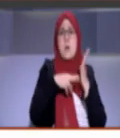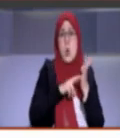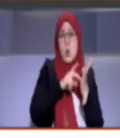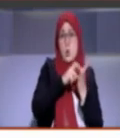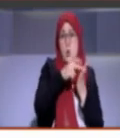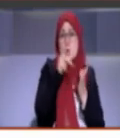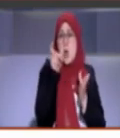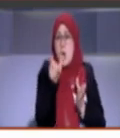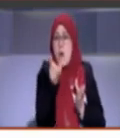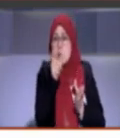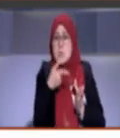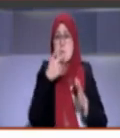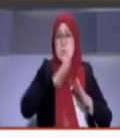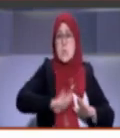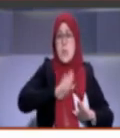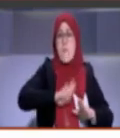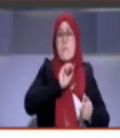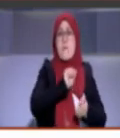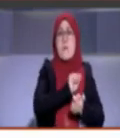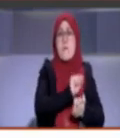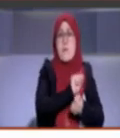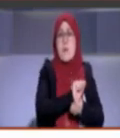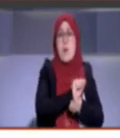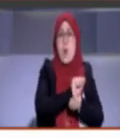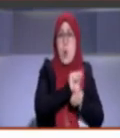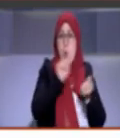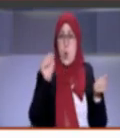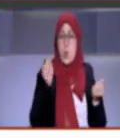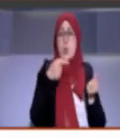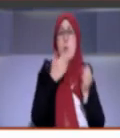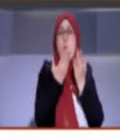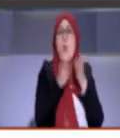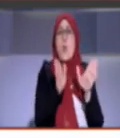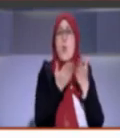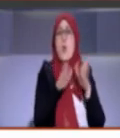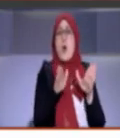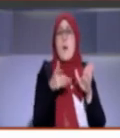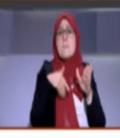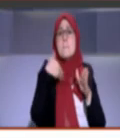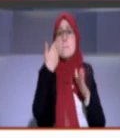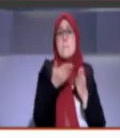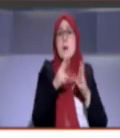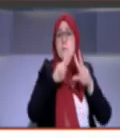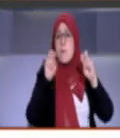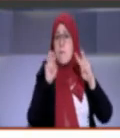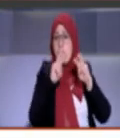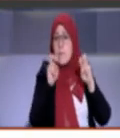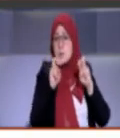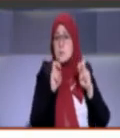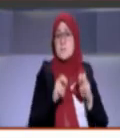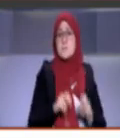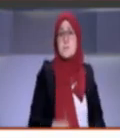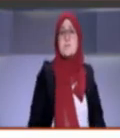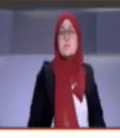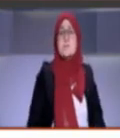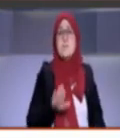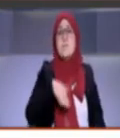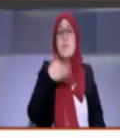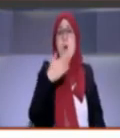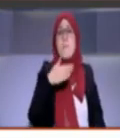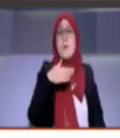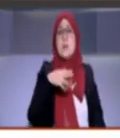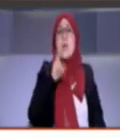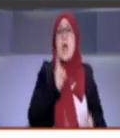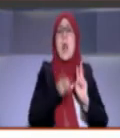حذر للتخفيف من القيود على الحياة العامة وإجراءات الحظر، وذلك بعد عيد الفصح. وللمزيد ينضم إلينا